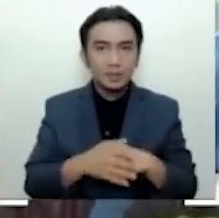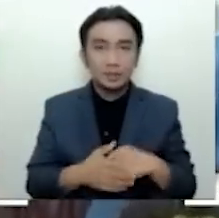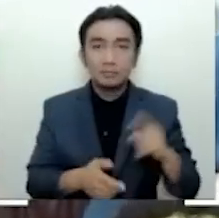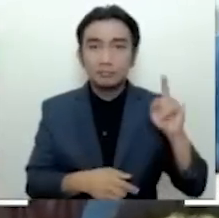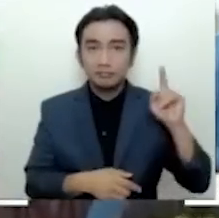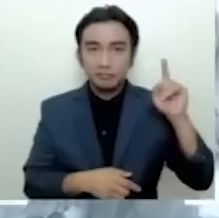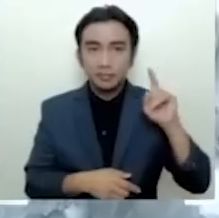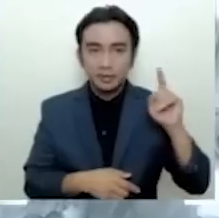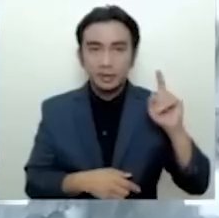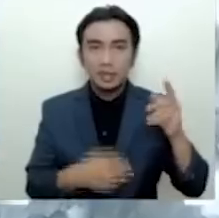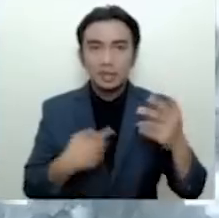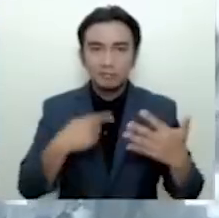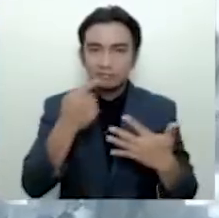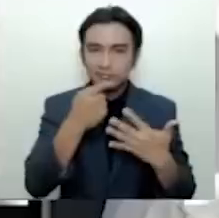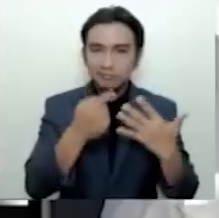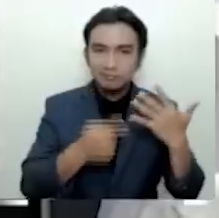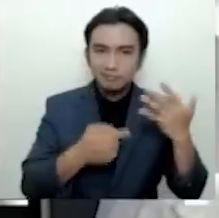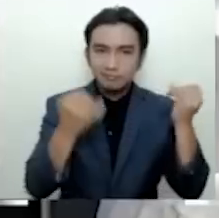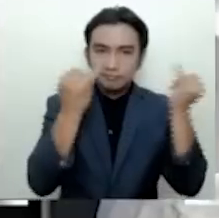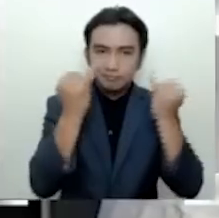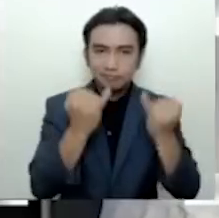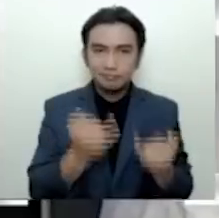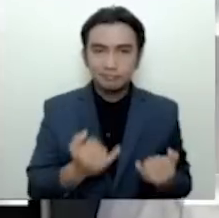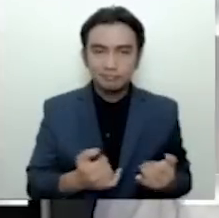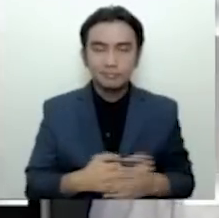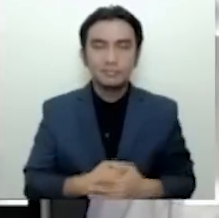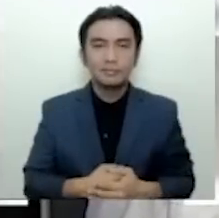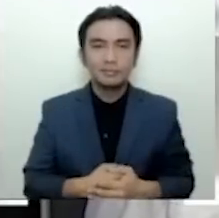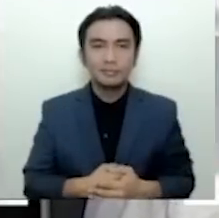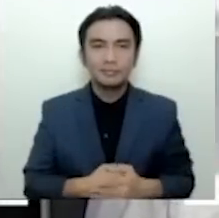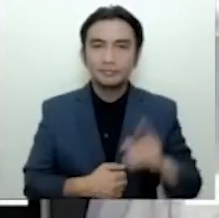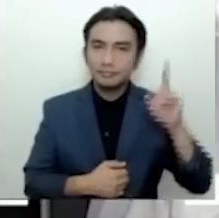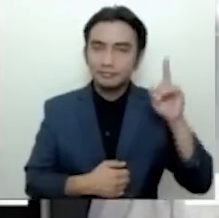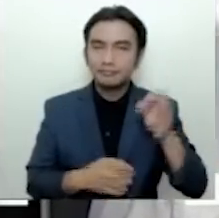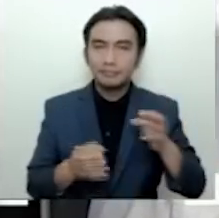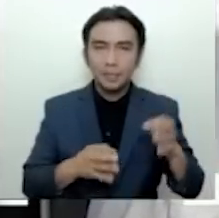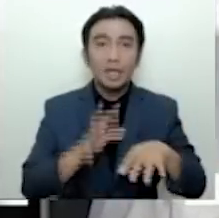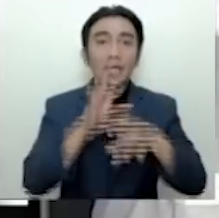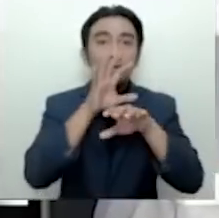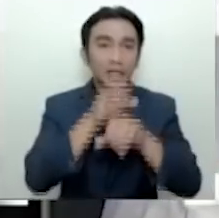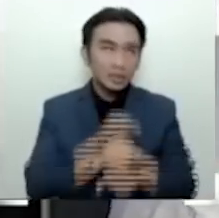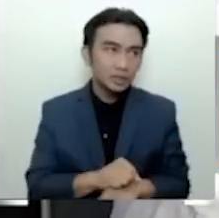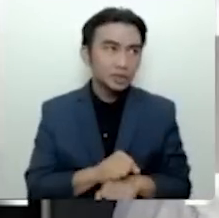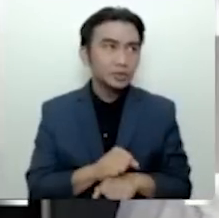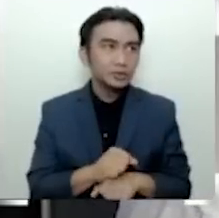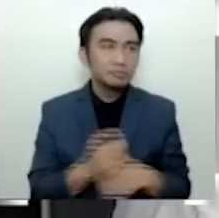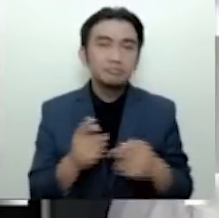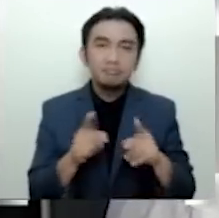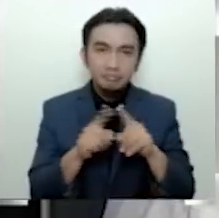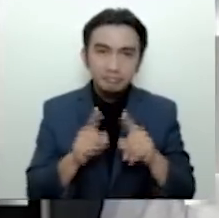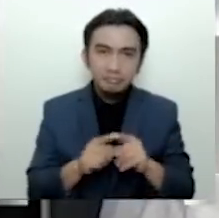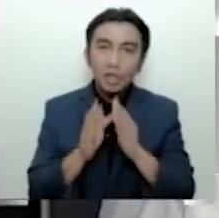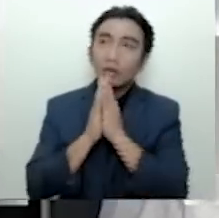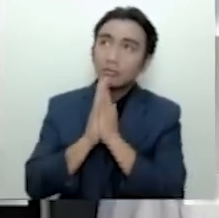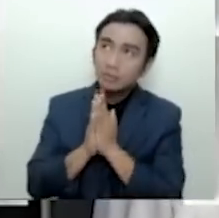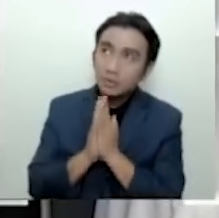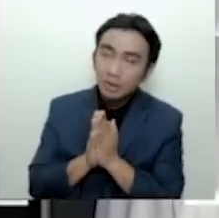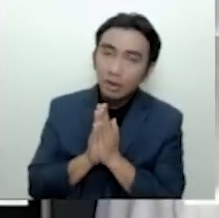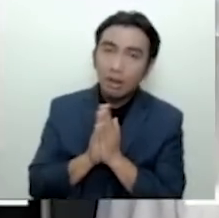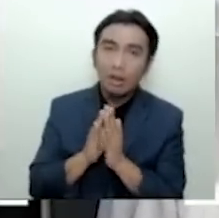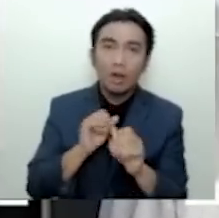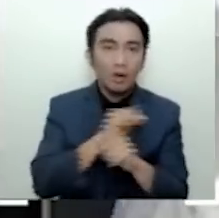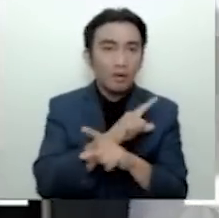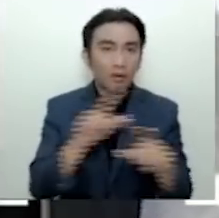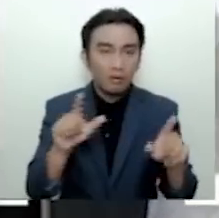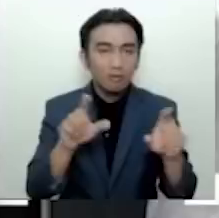Poong Nazareno at Santo Niño. Tradisyon, tapos yung syempre, yung dasal mo parati na sana, lahat ng family mo is in good